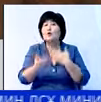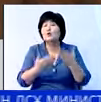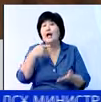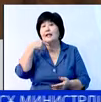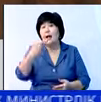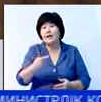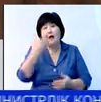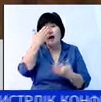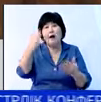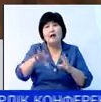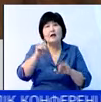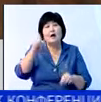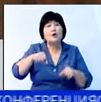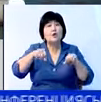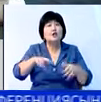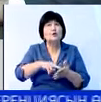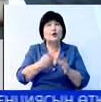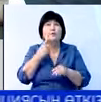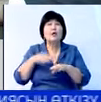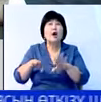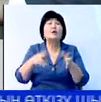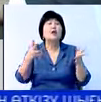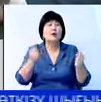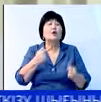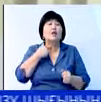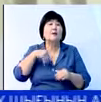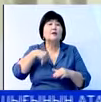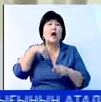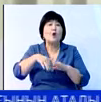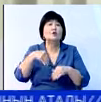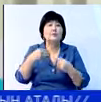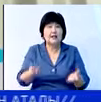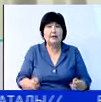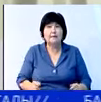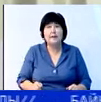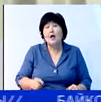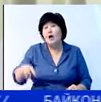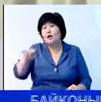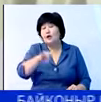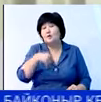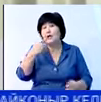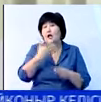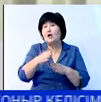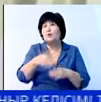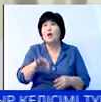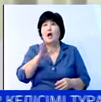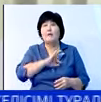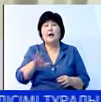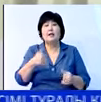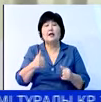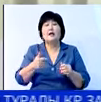айтты. Халық қалаулылары шешім жобасын бір ауыздан қолдап дауыс берді. Республикалық бюджеттен бөлінген пайдаланылмаған